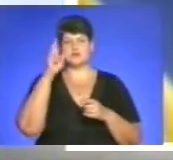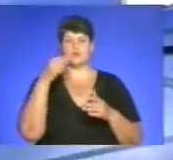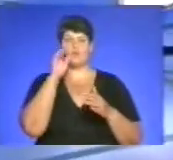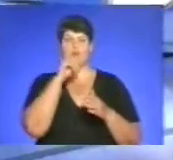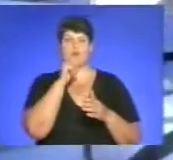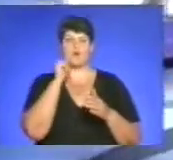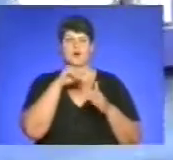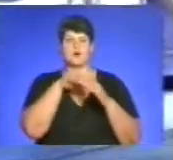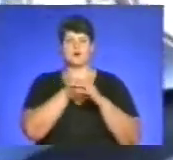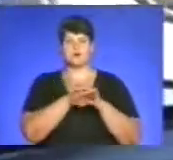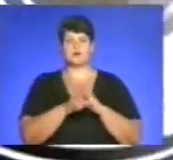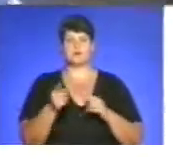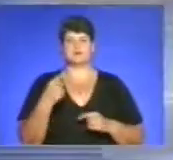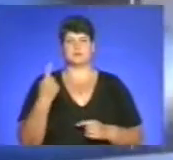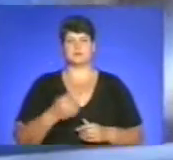області.